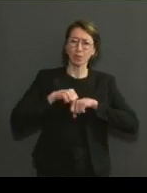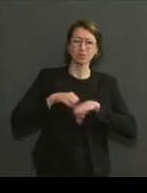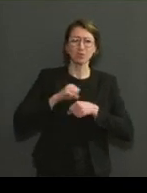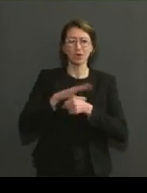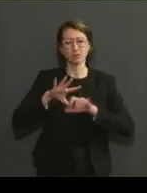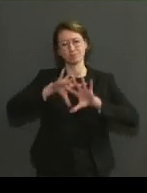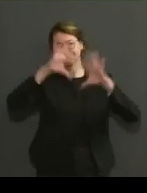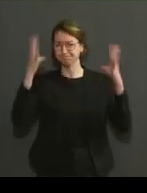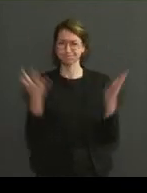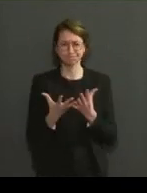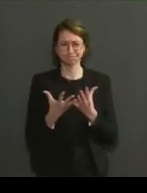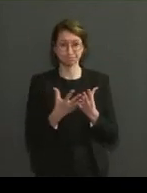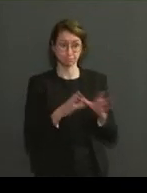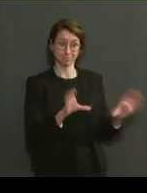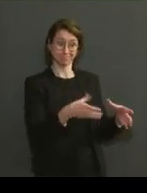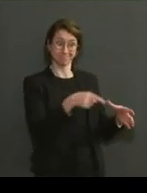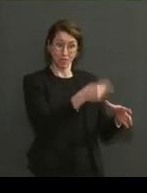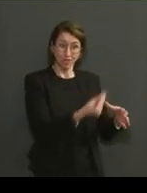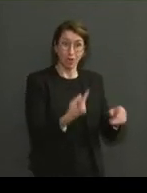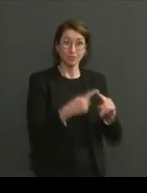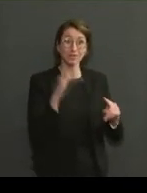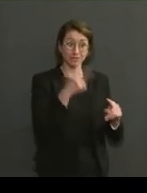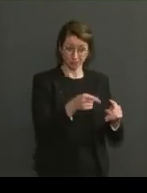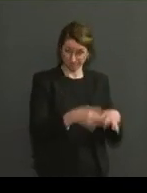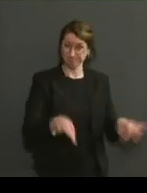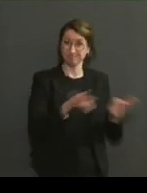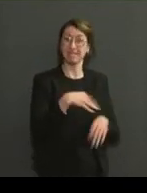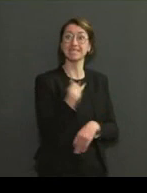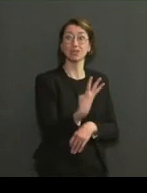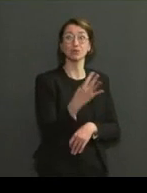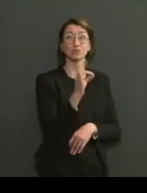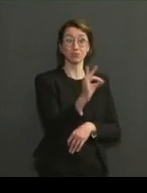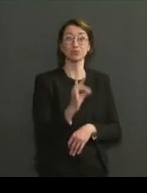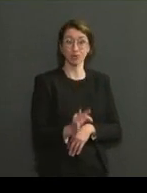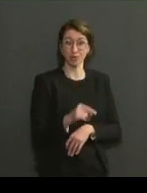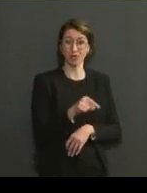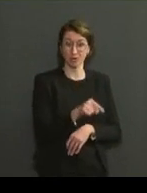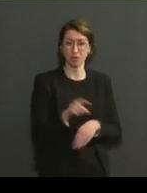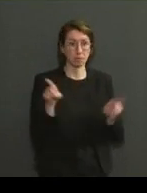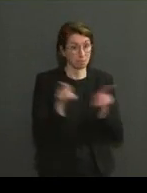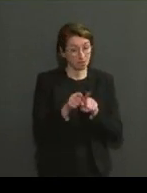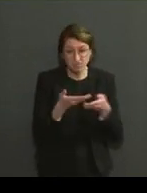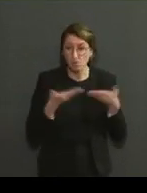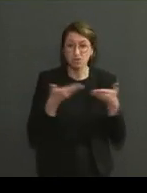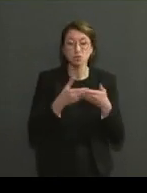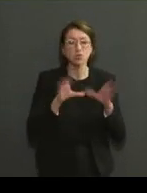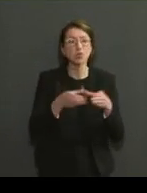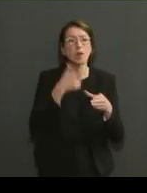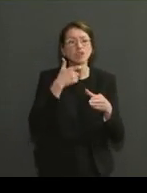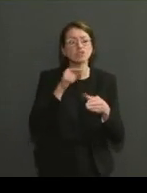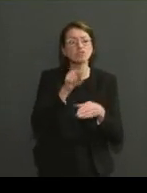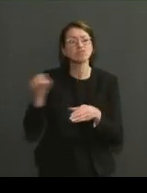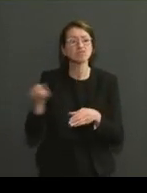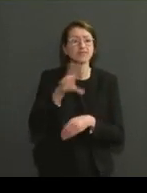même ordre de grandeur que les tranches d'âge plus élevées de vingtaine, trentaine, quarantaine. Chez les personnes